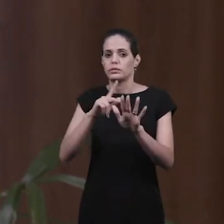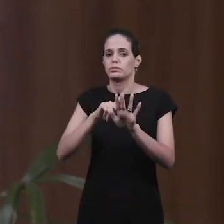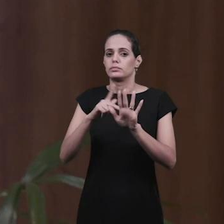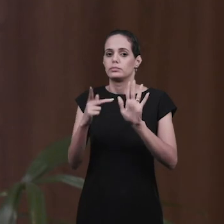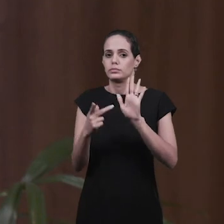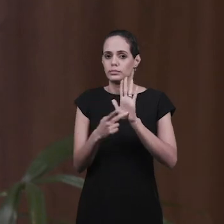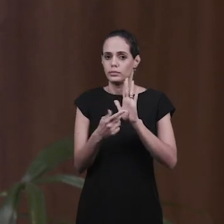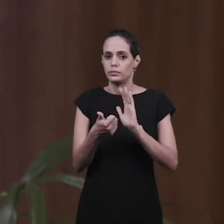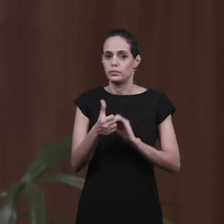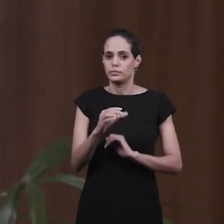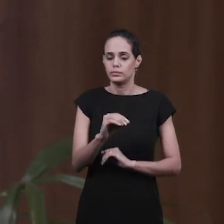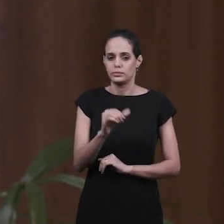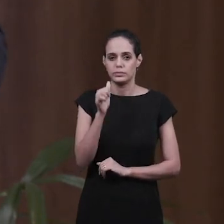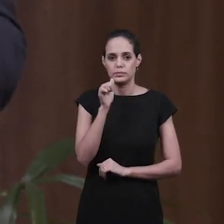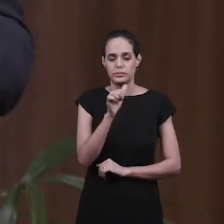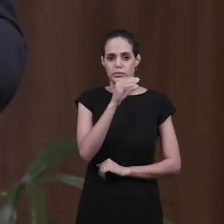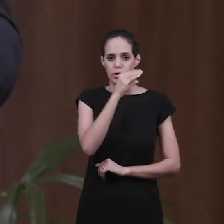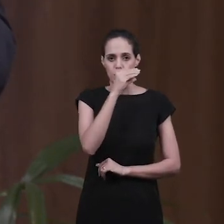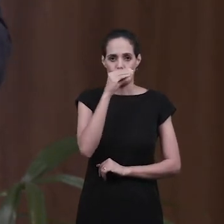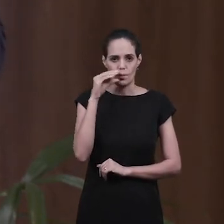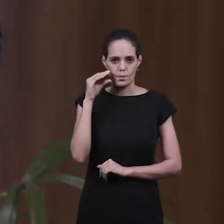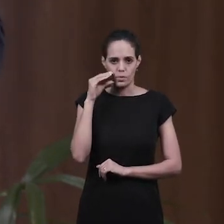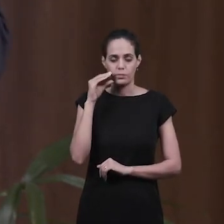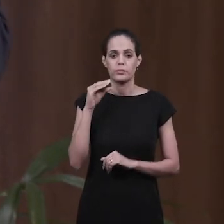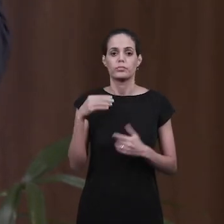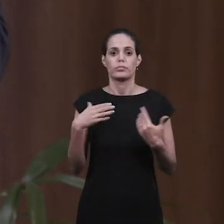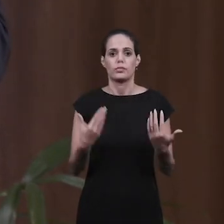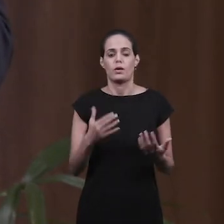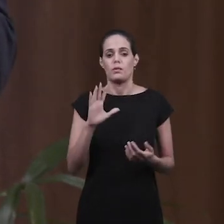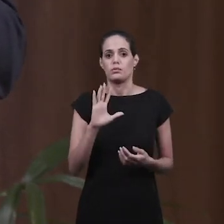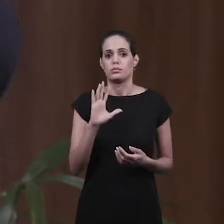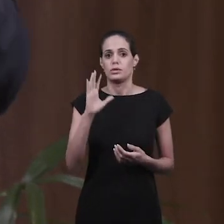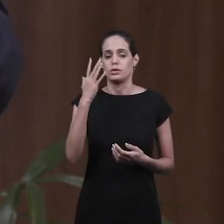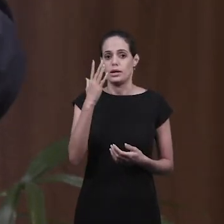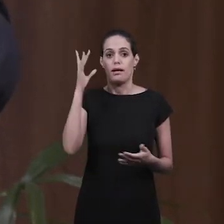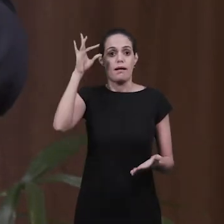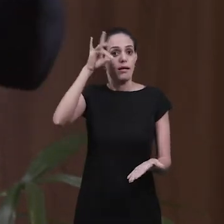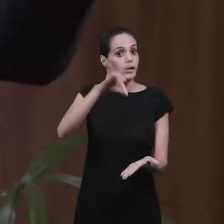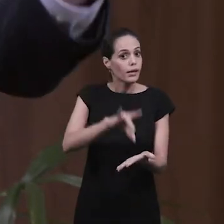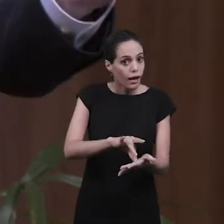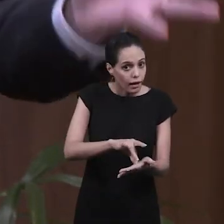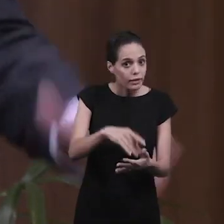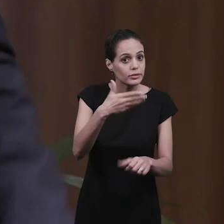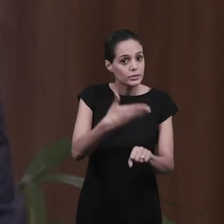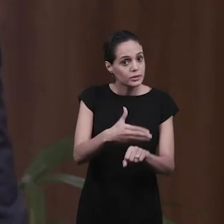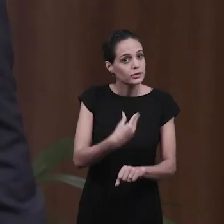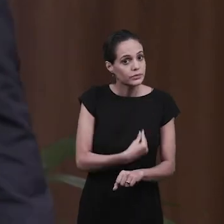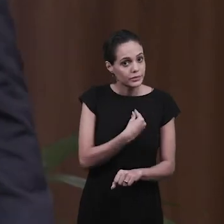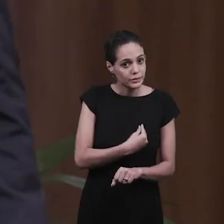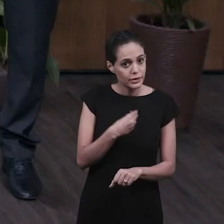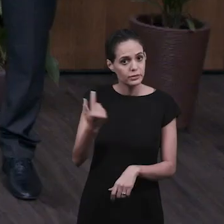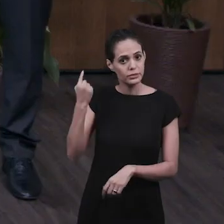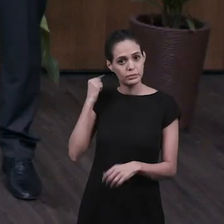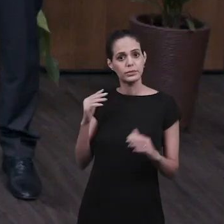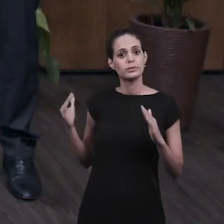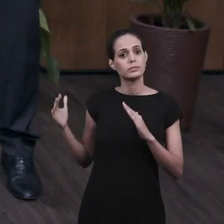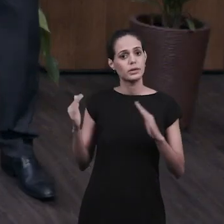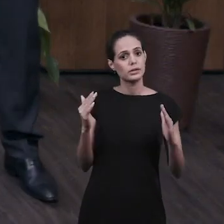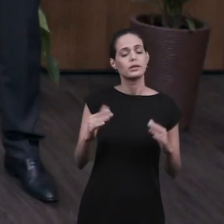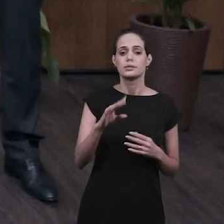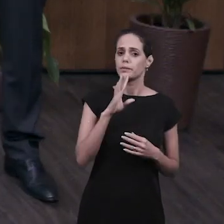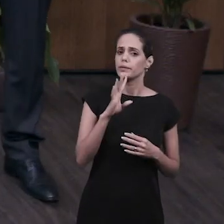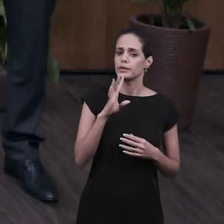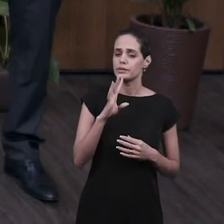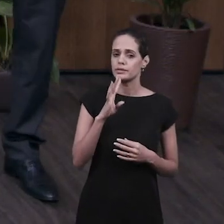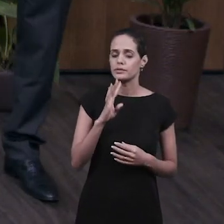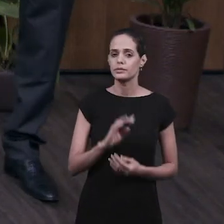d'aborder, qui est des 10 vierges. C'est-à-dire, c'était des faits qui étaient vécus par les gens